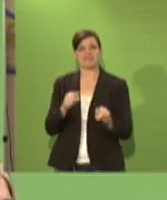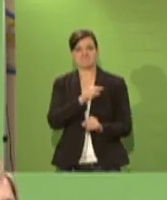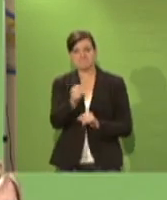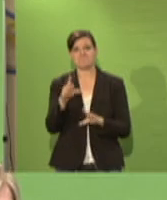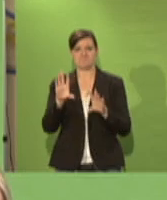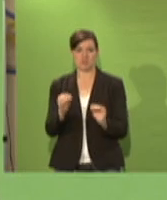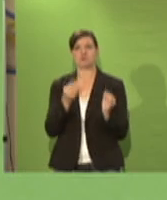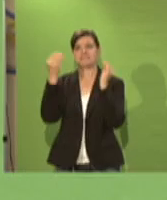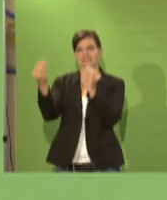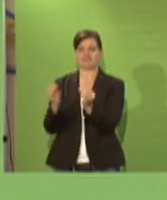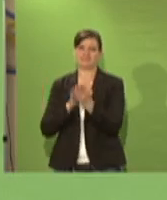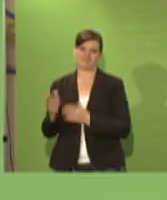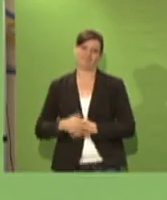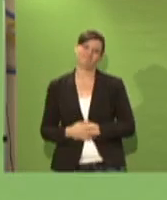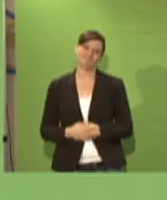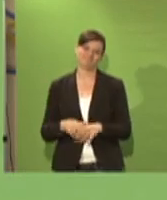können.